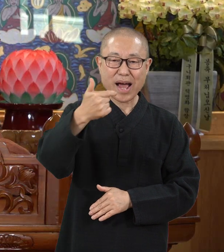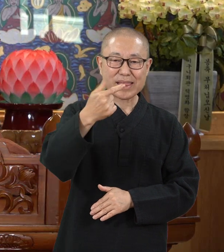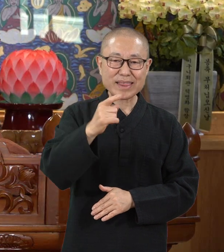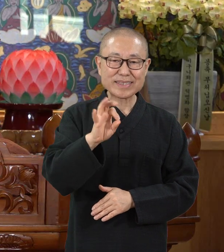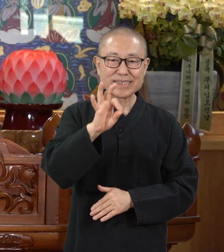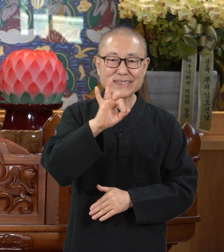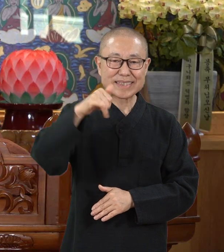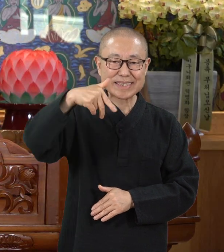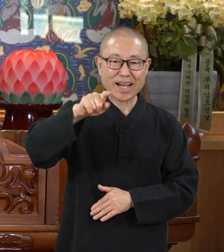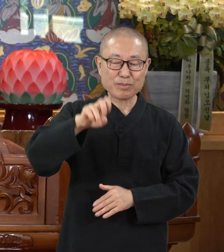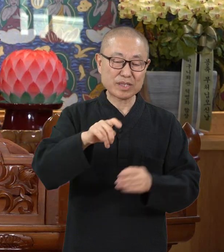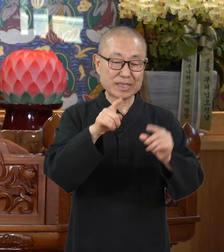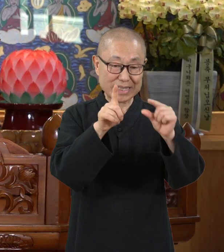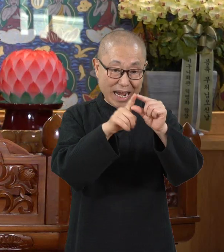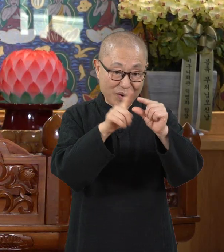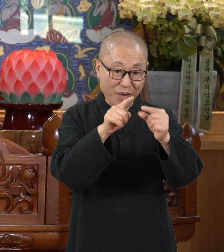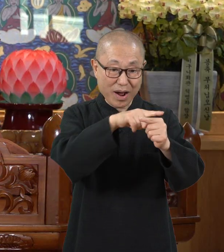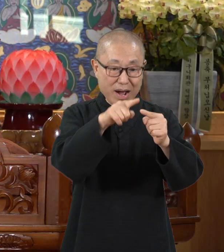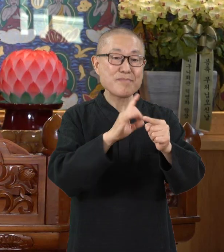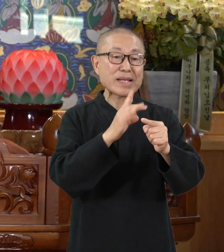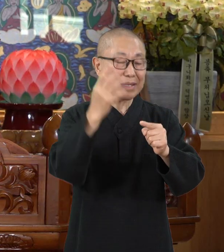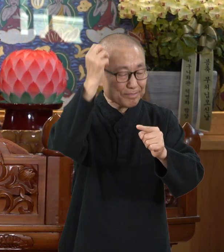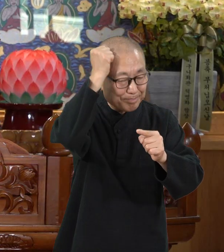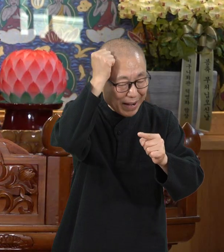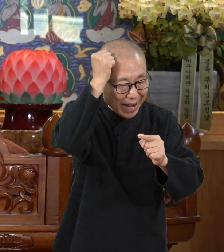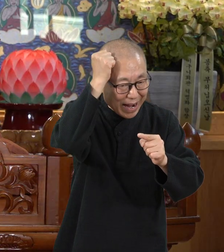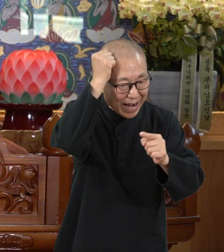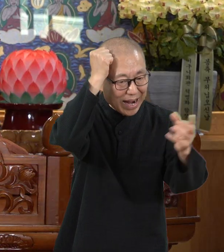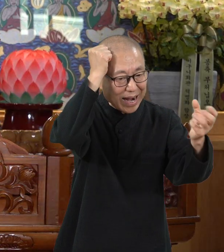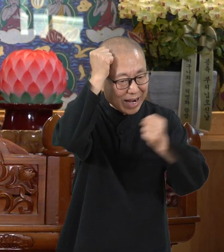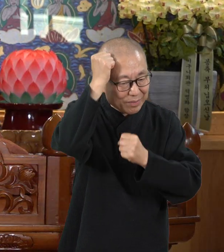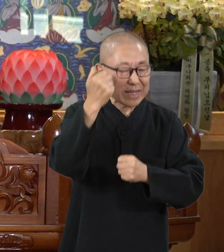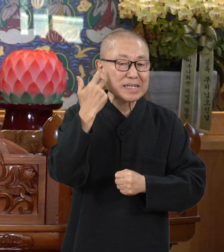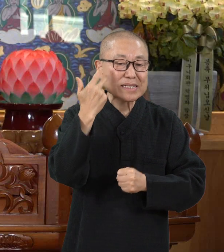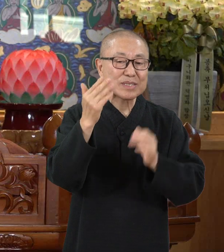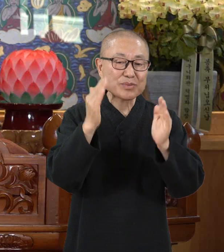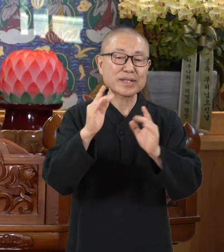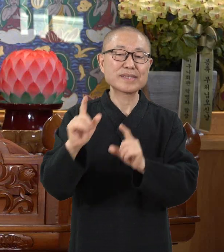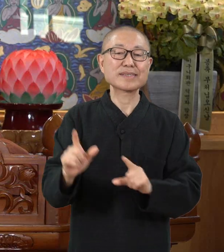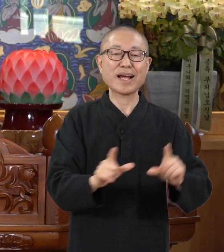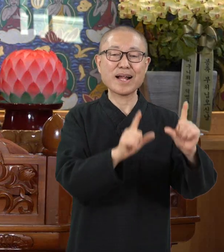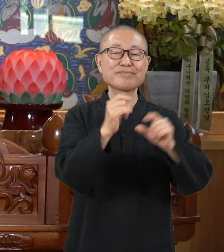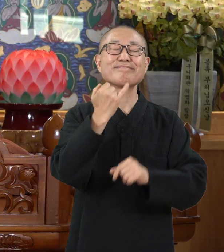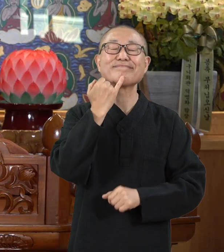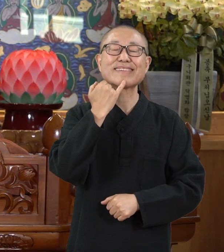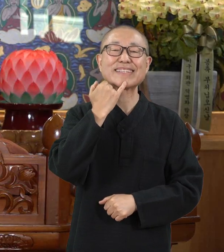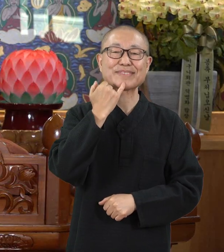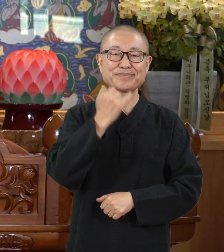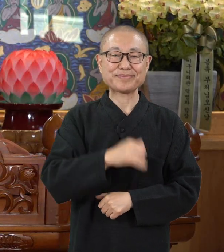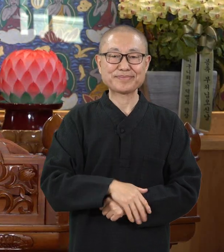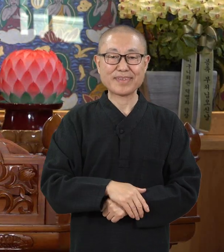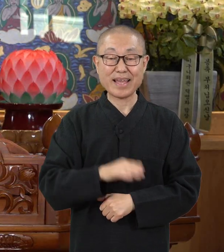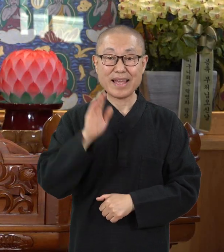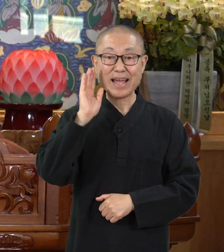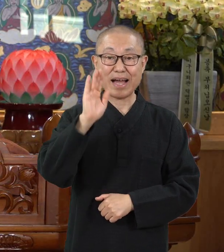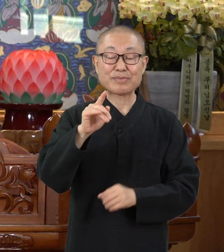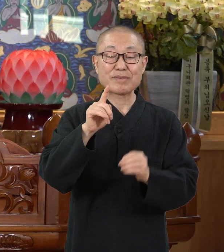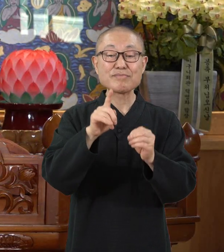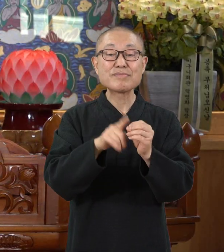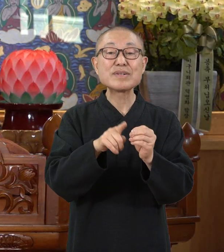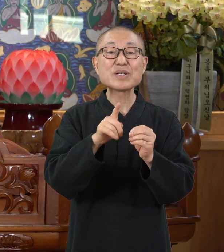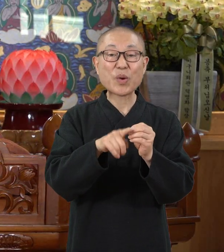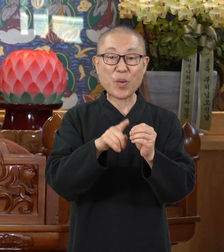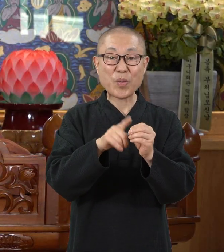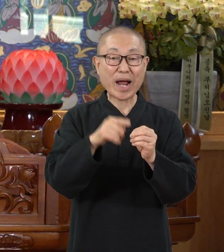건져주십사. 그래서 그 단어 한두 개를 가지고 일주일을 살아주시면 돼요. 앞으로 우리가